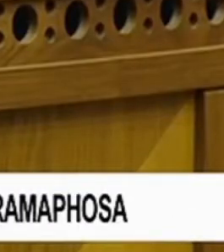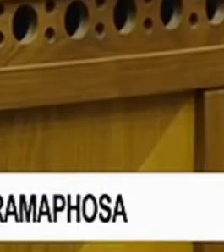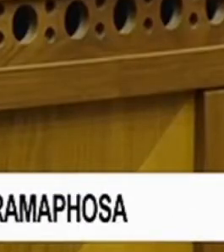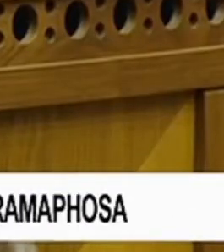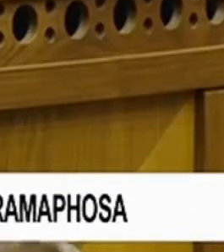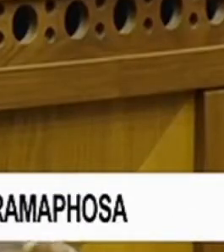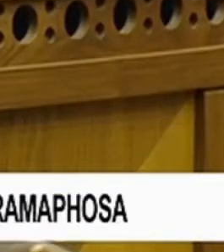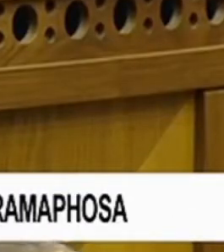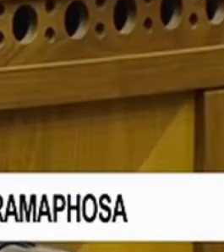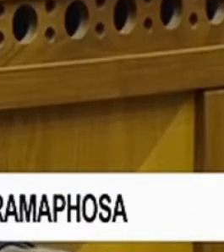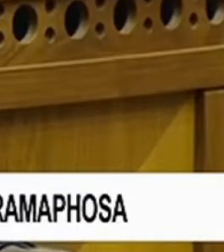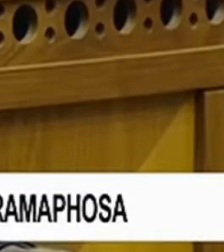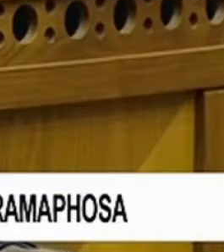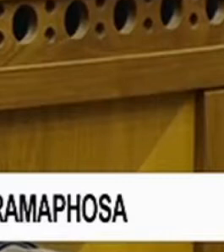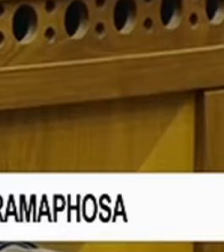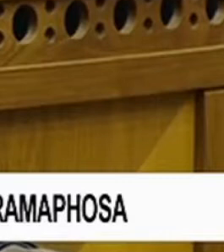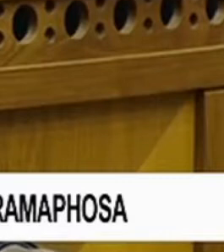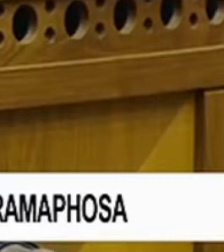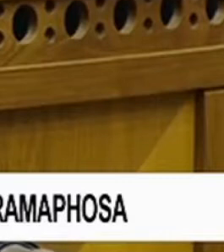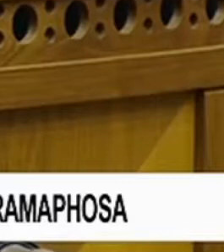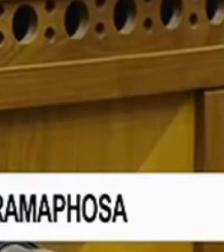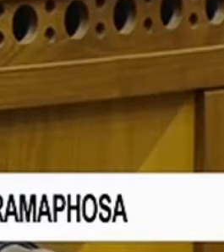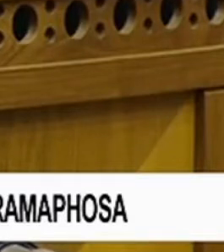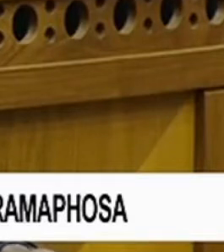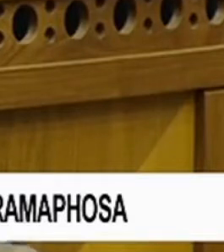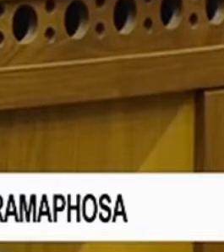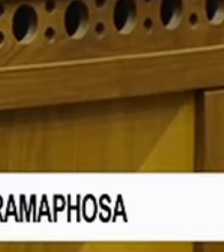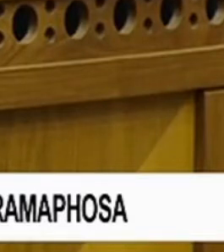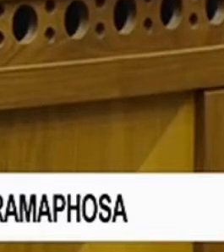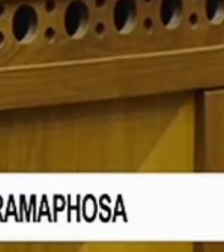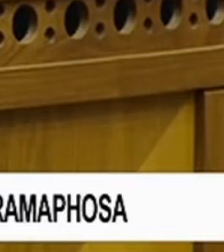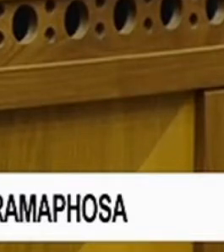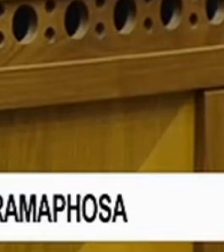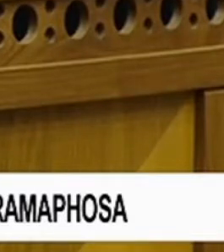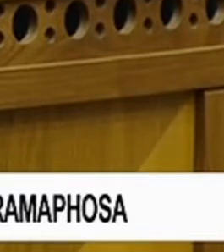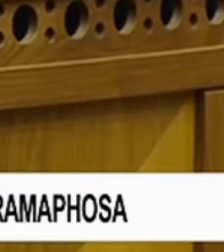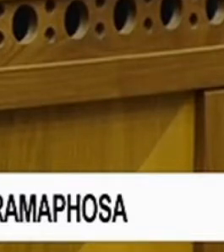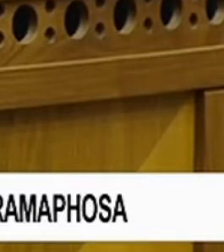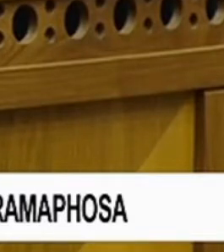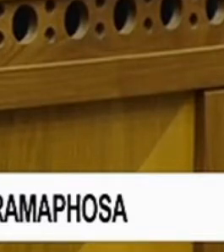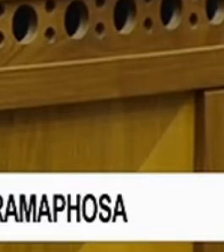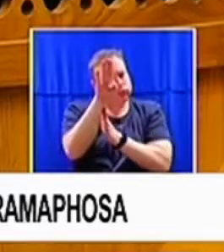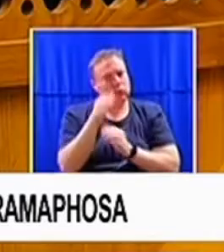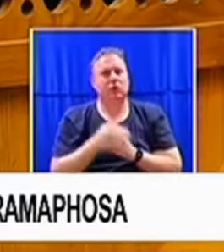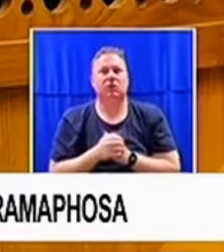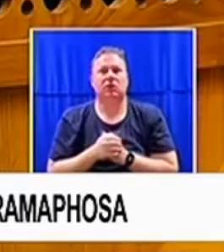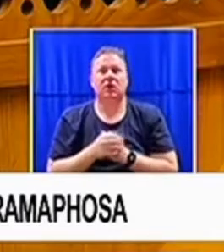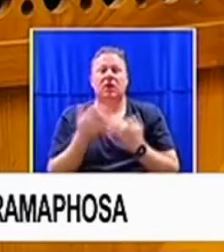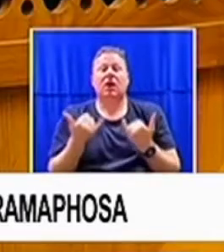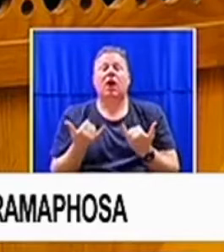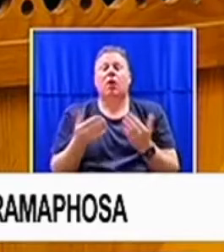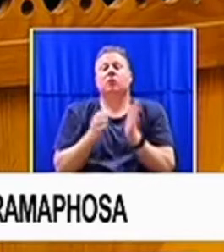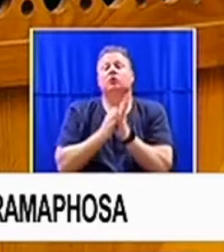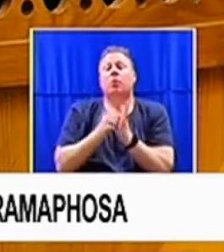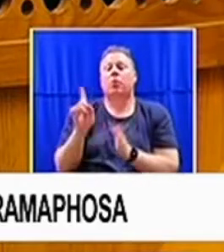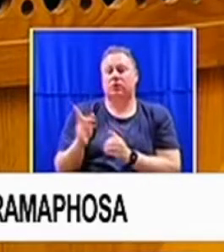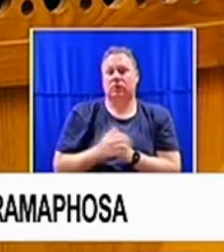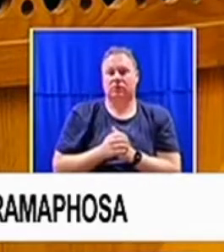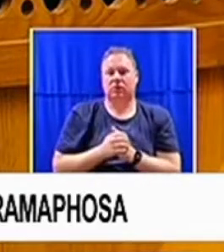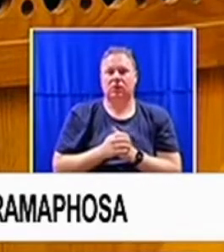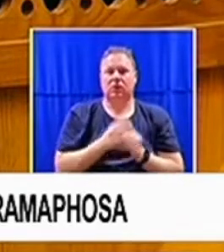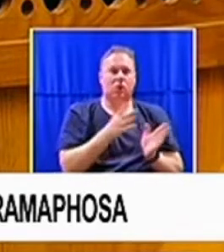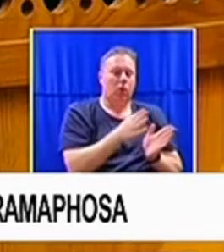avote ekhusini kule voti yongamthembi uMongameli Cyril Ramaphosa. I-ATM iye yabaleka yayezinkundleni emva kokungavumi kukankosikazi